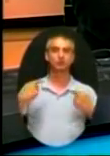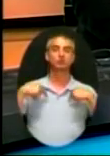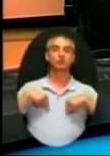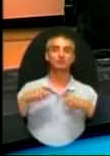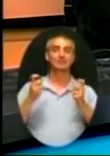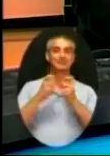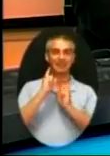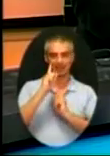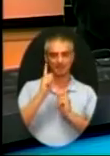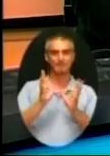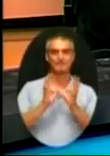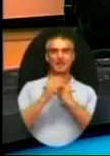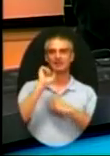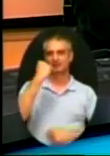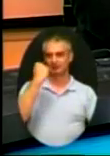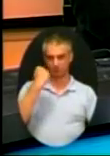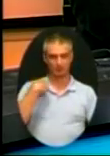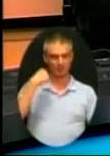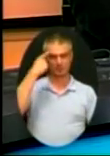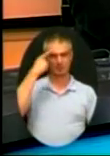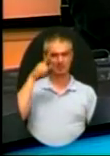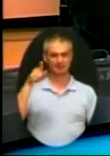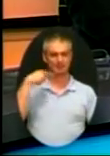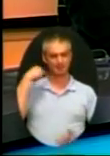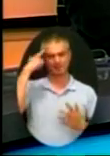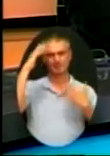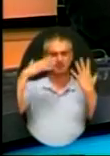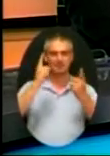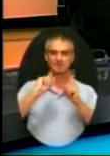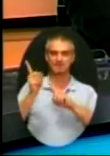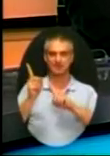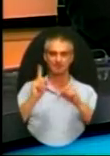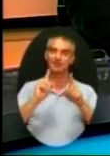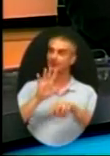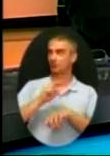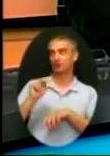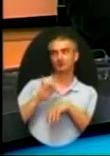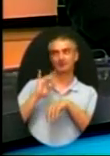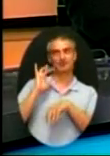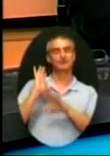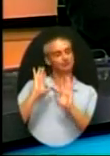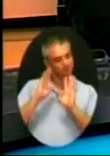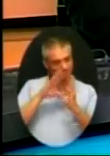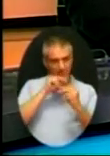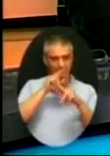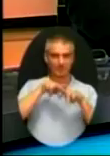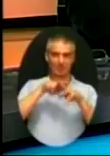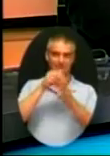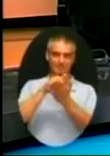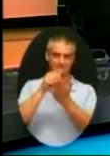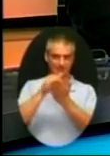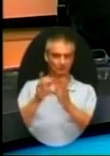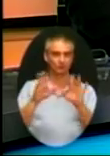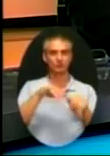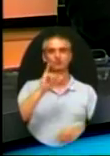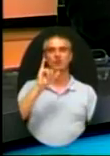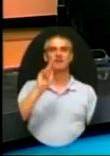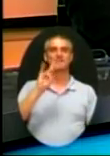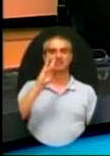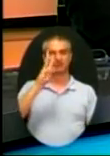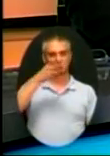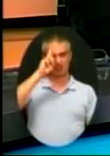ראש סיעת המחנה הציוני. אני יודע, אצלכם אני מתבלבל. הכל רגיש, אבל נדבר על זה בהמשך. יואב